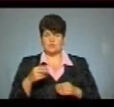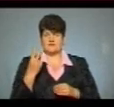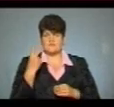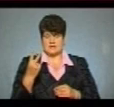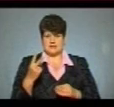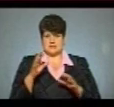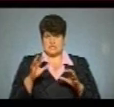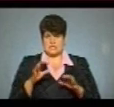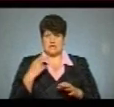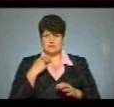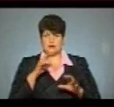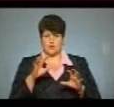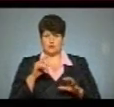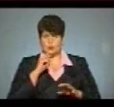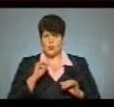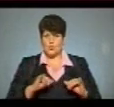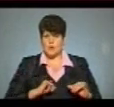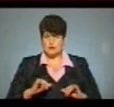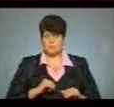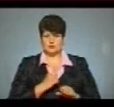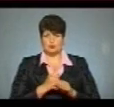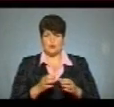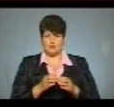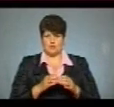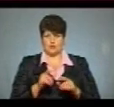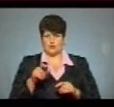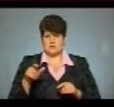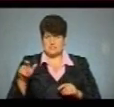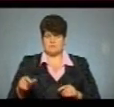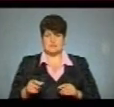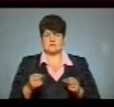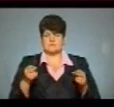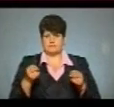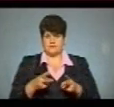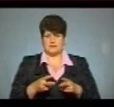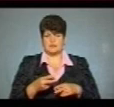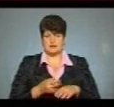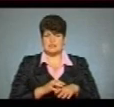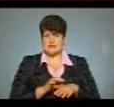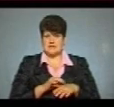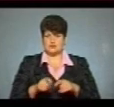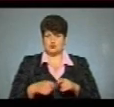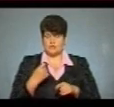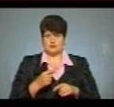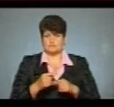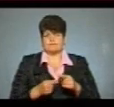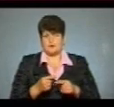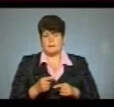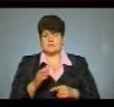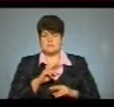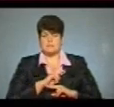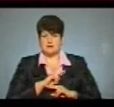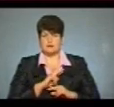2 статті Кримінального кодексу України – хуліганство, скоєне групою осіб, і умисне тяжке тілесне ушкодження, що спричинило смерть. Володимиру